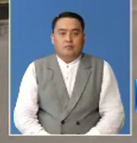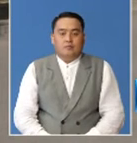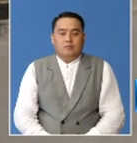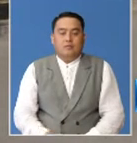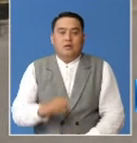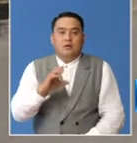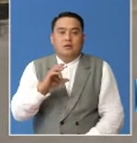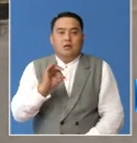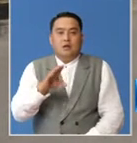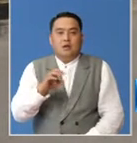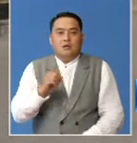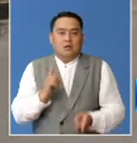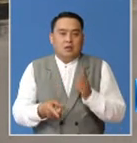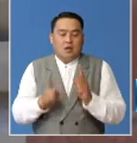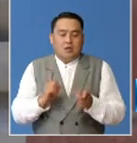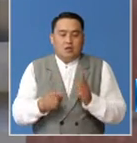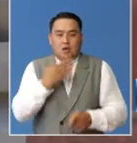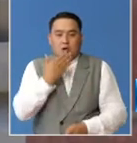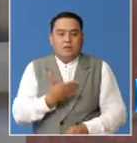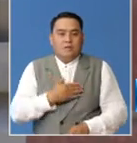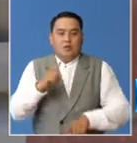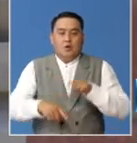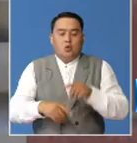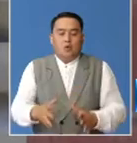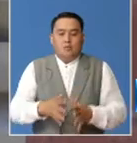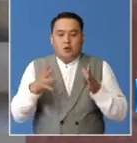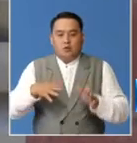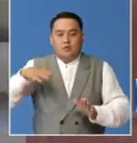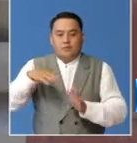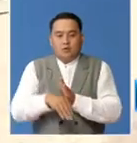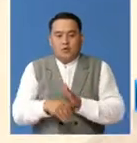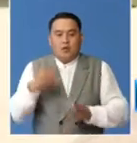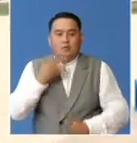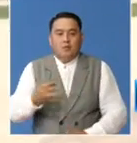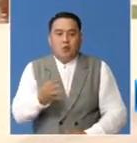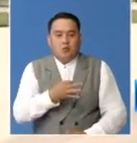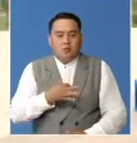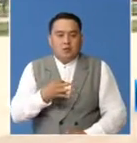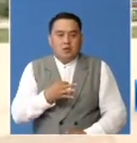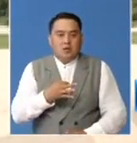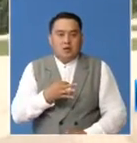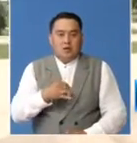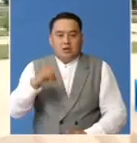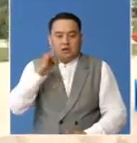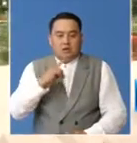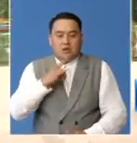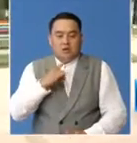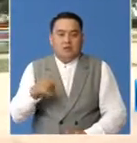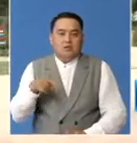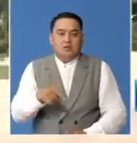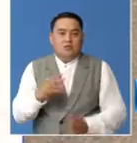Сергаз Беспаев был настоящим патриотом своей страны. Он внес большой вклад в развитие не только ЖТСУского края, но и республики в целом.